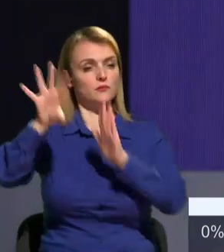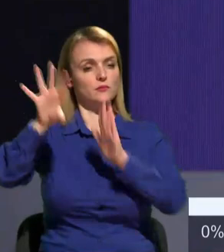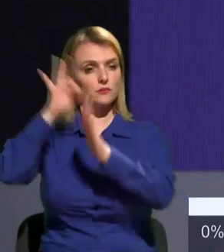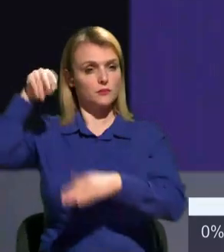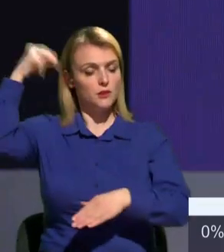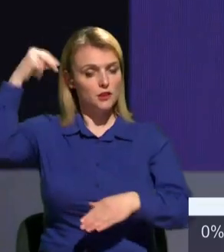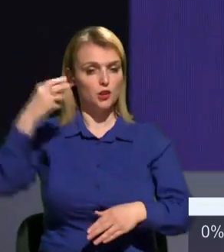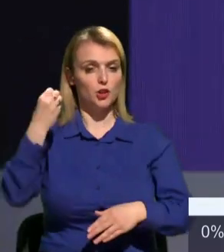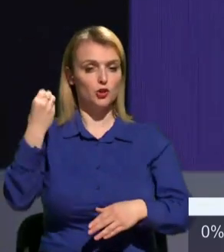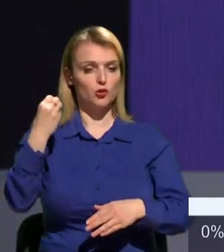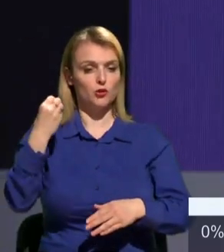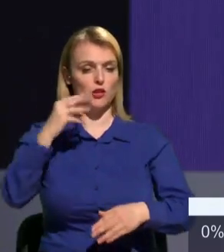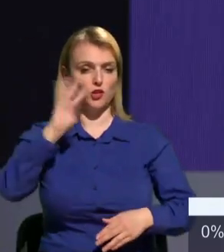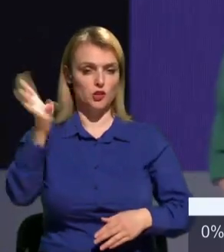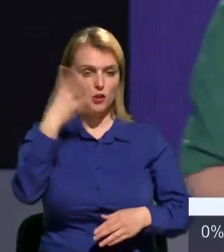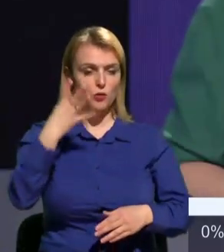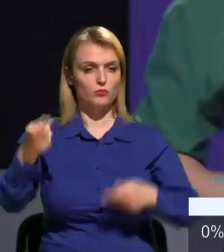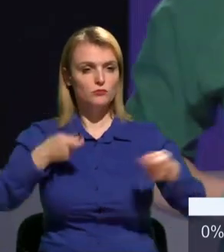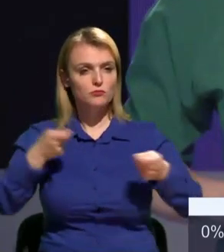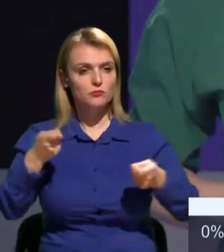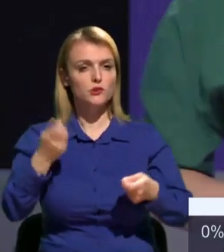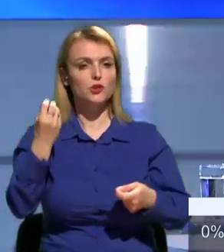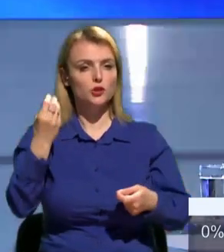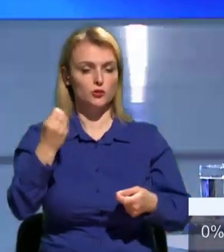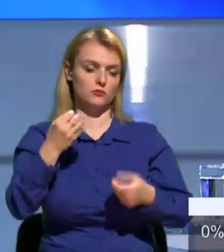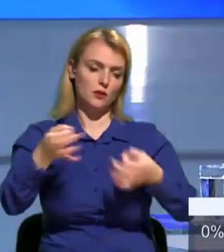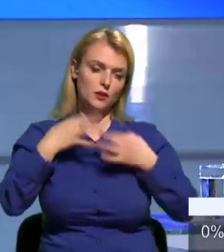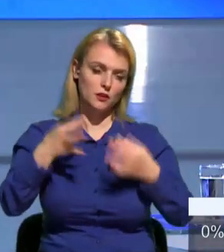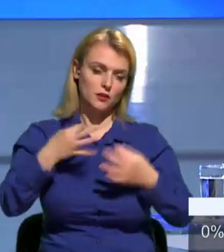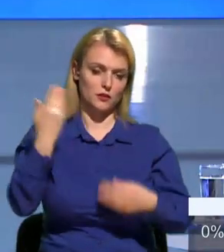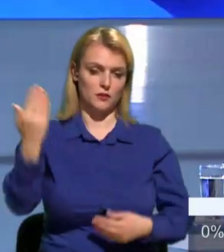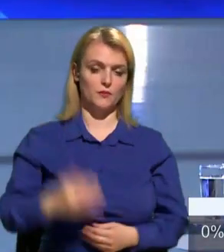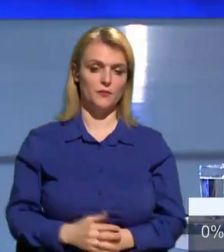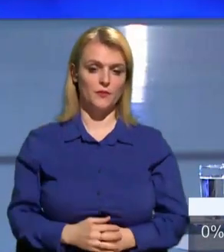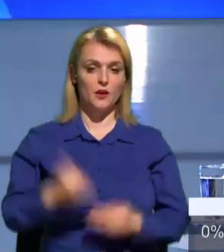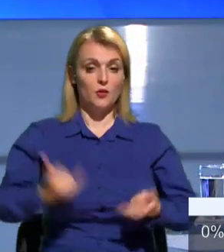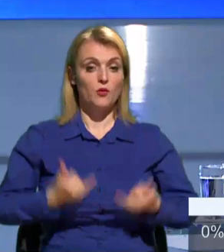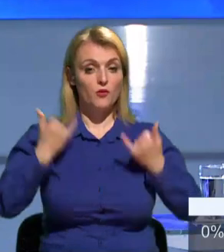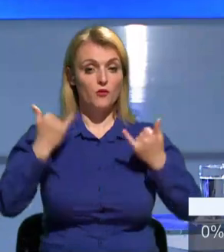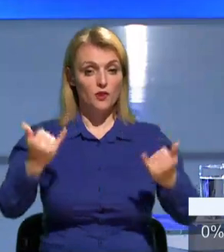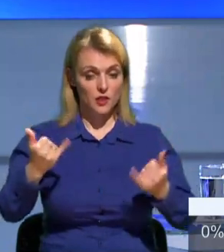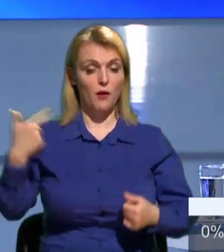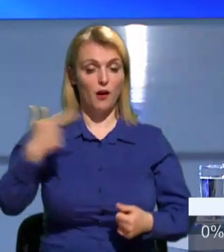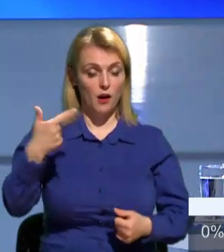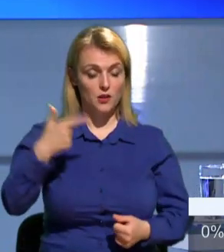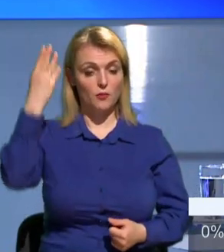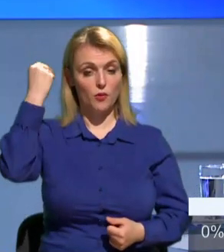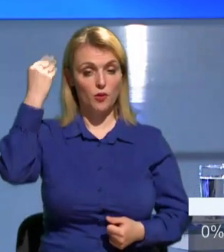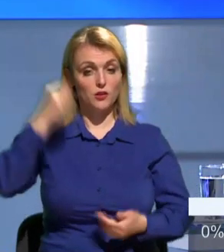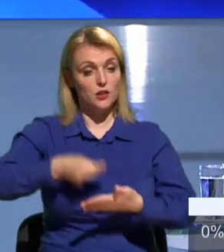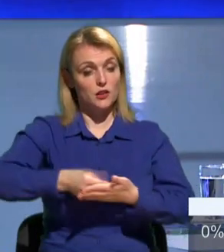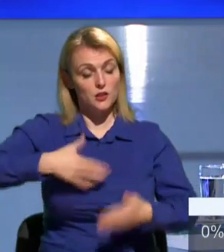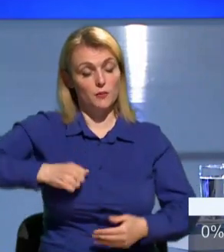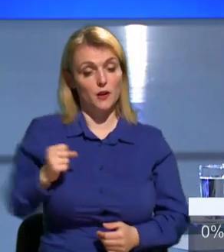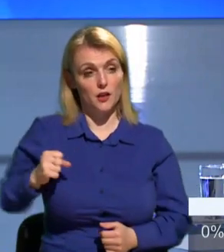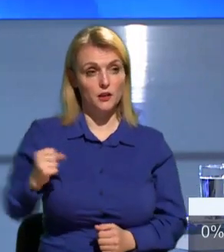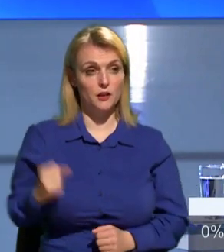șef de stat. Așadar, domnule Dodon, un minut la dispoziție. Stimați concetățeni, dragi